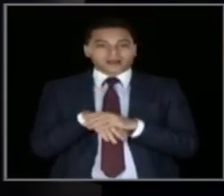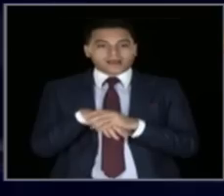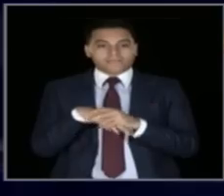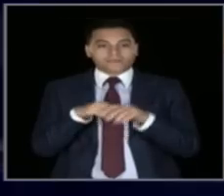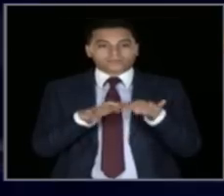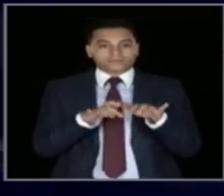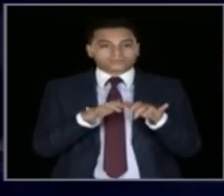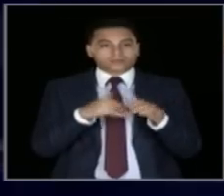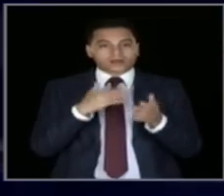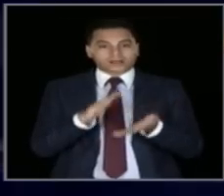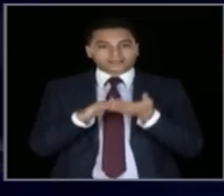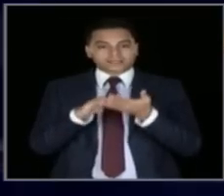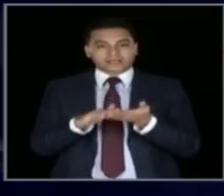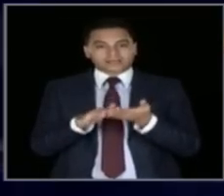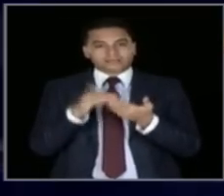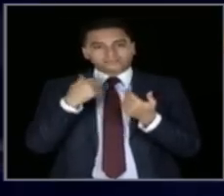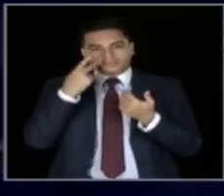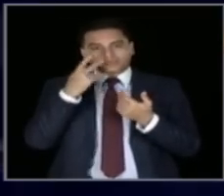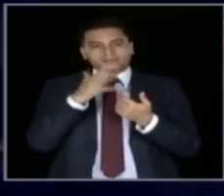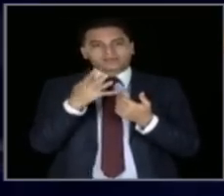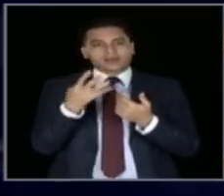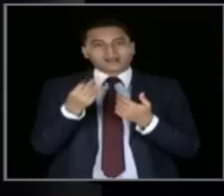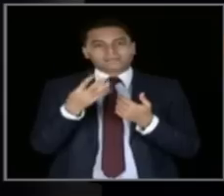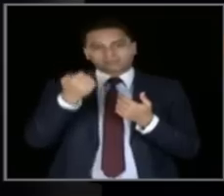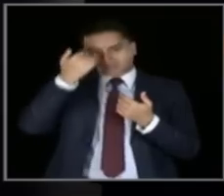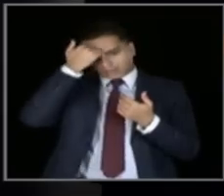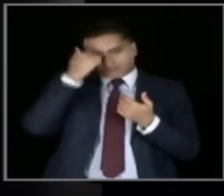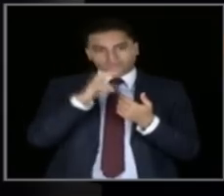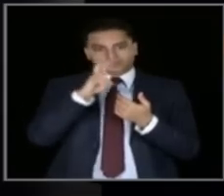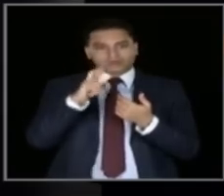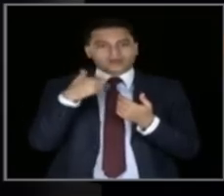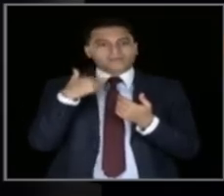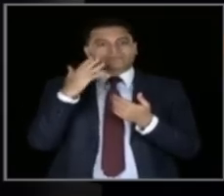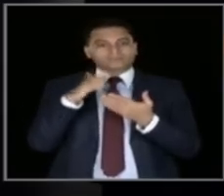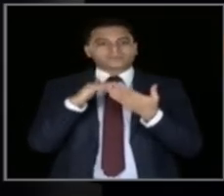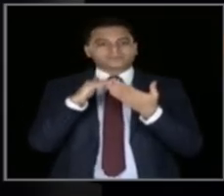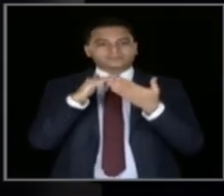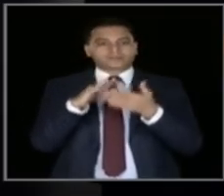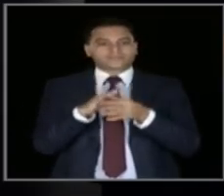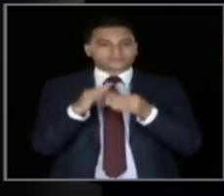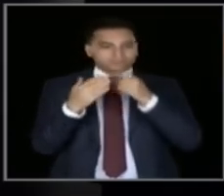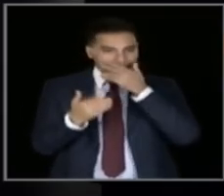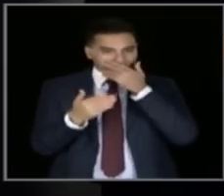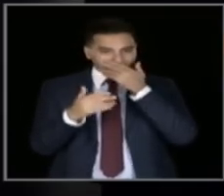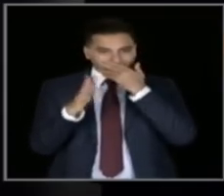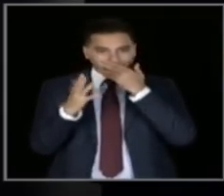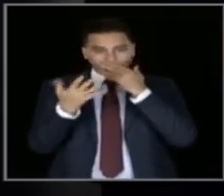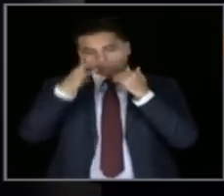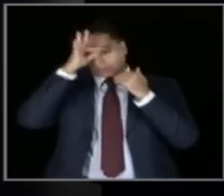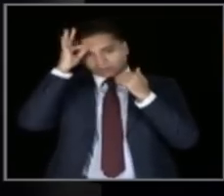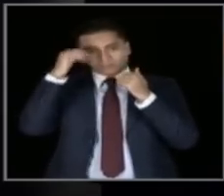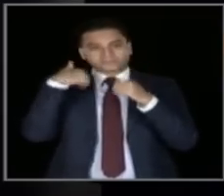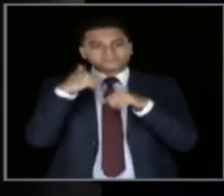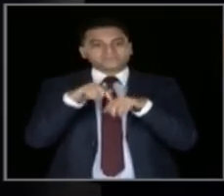احنا وأنا تقريبا ممكن أساعد. اعتقد ان احنا وصلنا لحوالي 40,000 سؤال. انا ممكن اساعد عادي في الموضوع ده، ان حتى لو مثلا